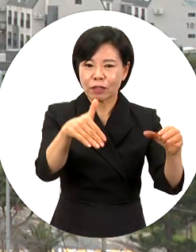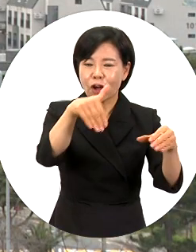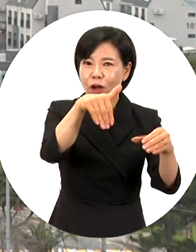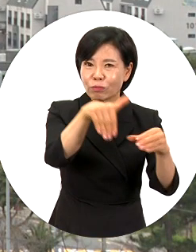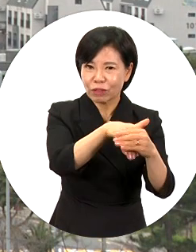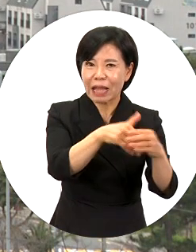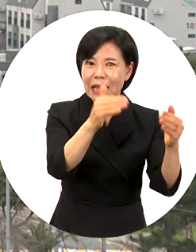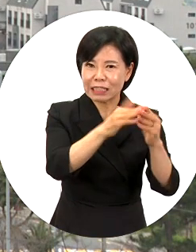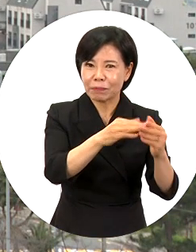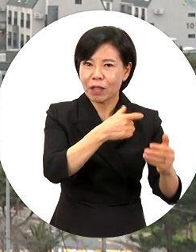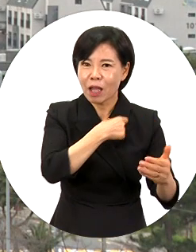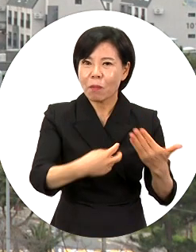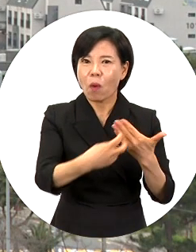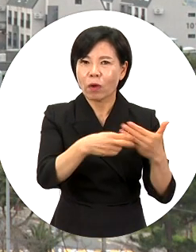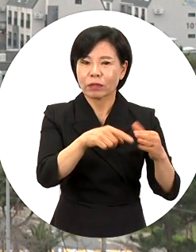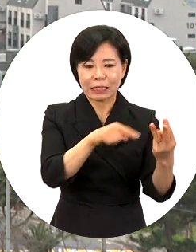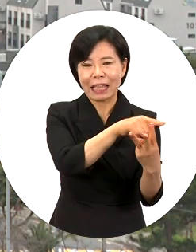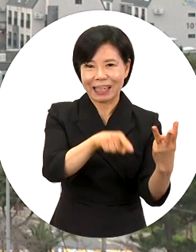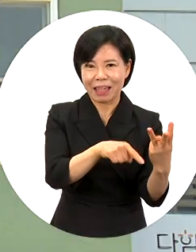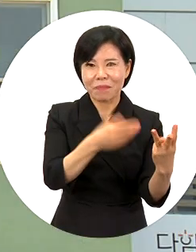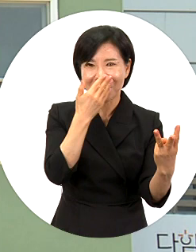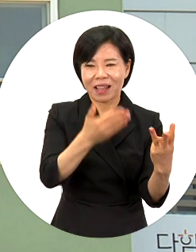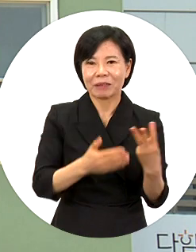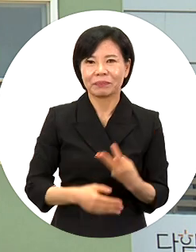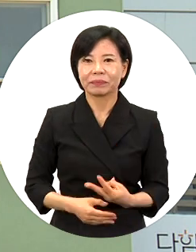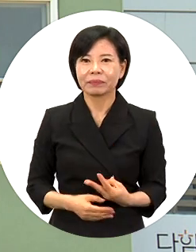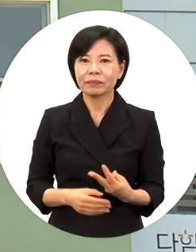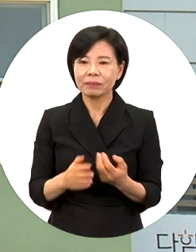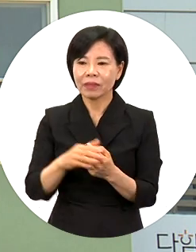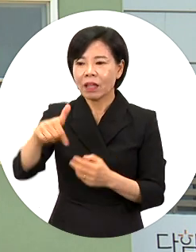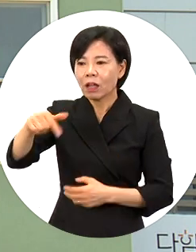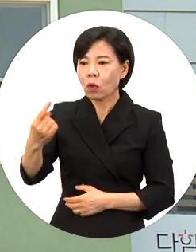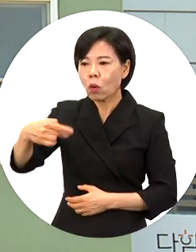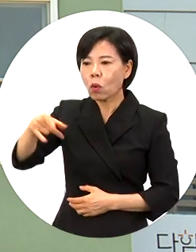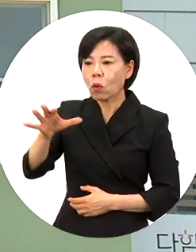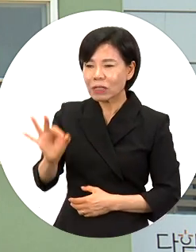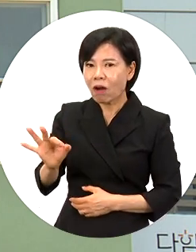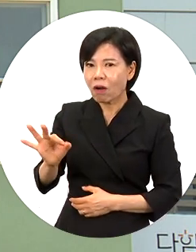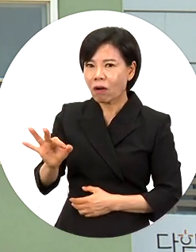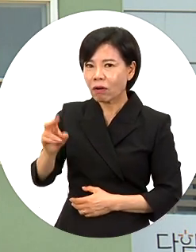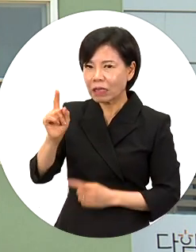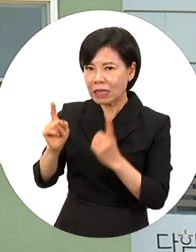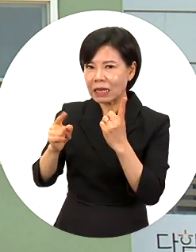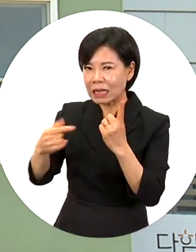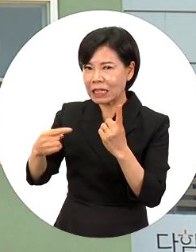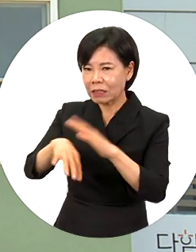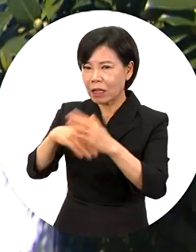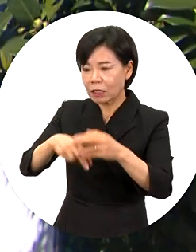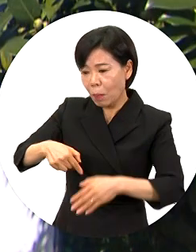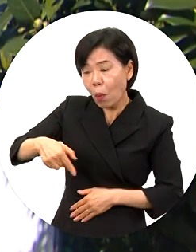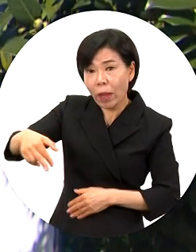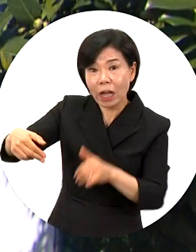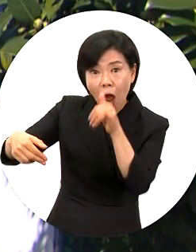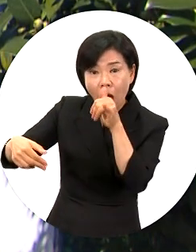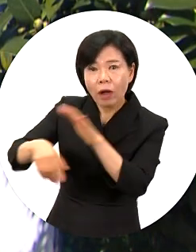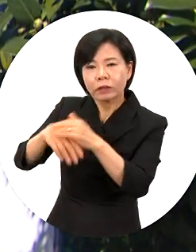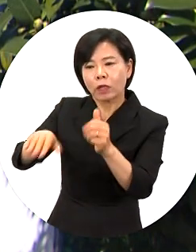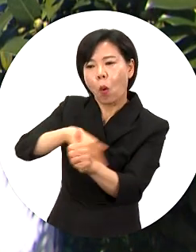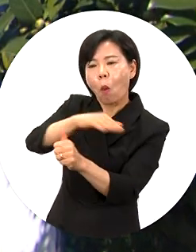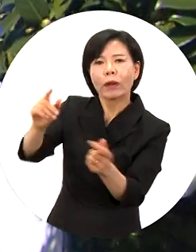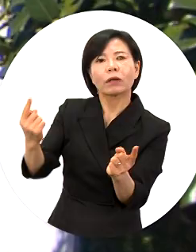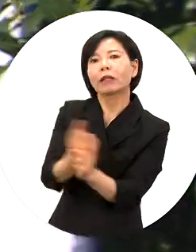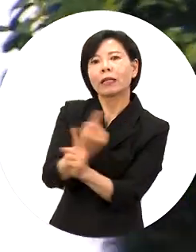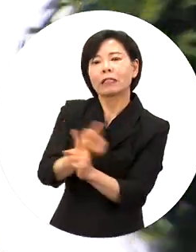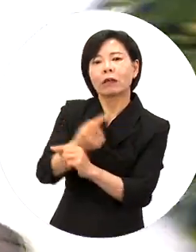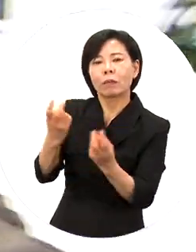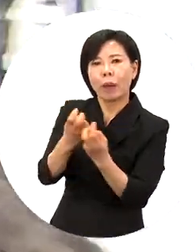청소년 문화의 집, 보건지소 등이 해당됩니다. 고성일길 하광로 항목로 등 보행생활권의